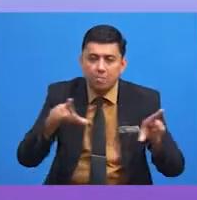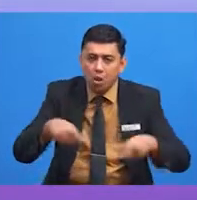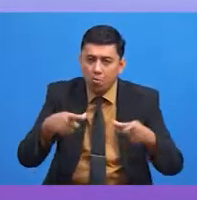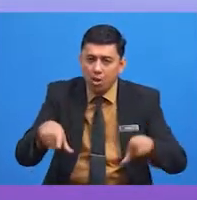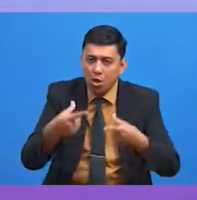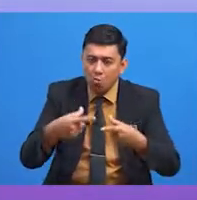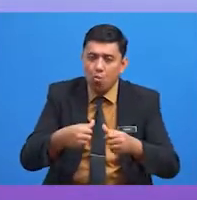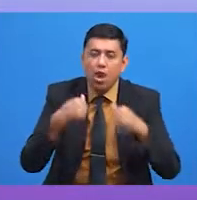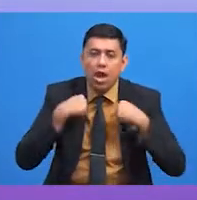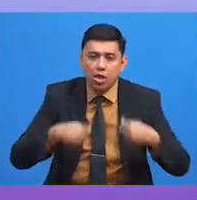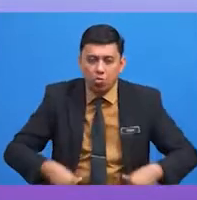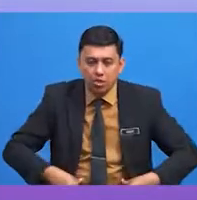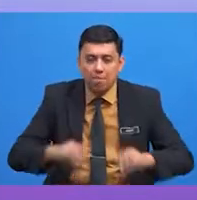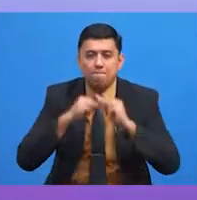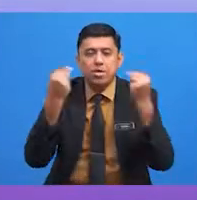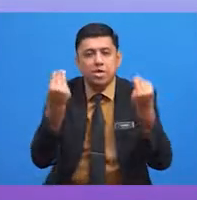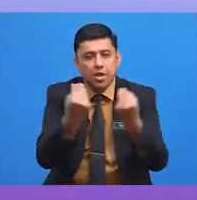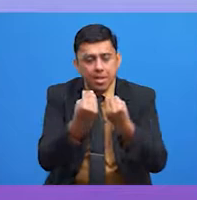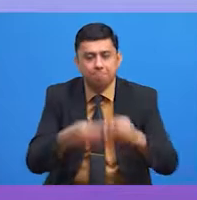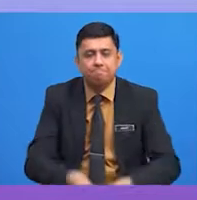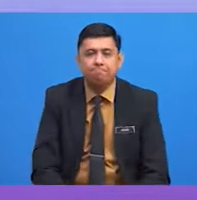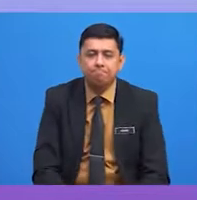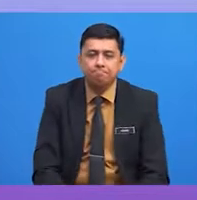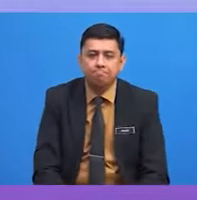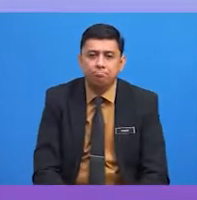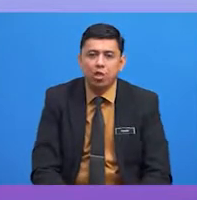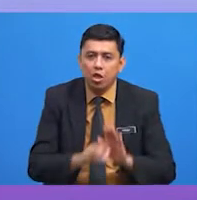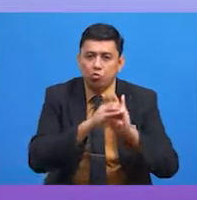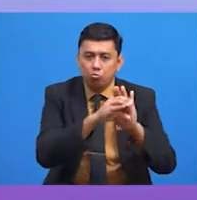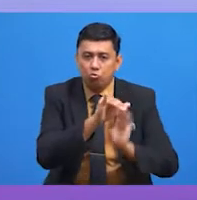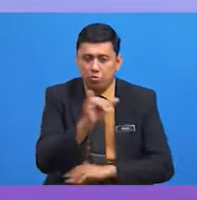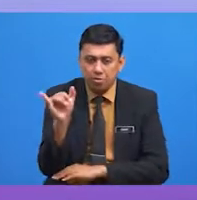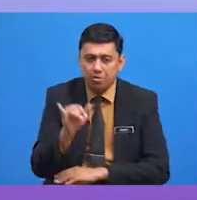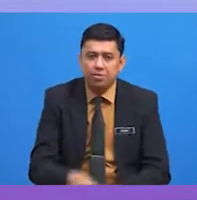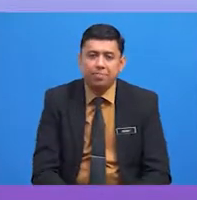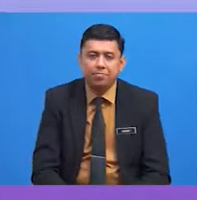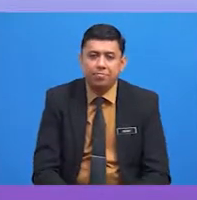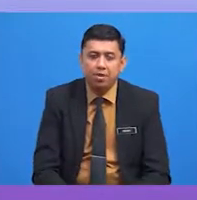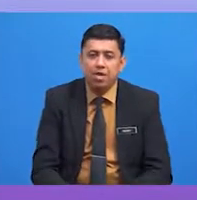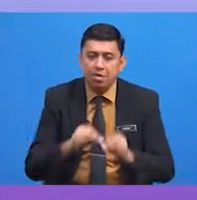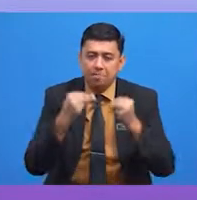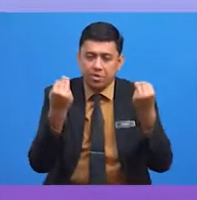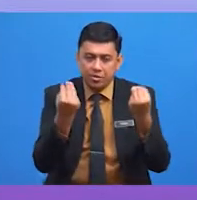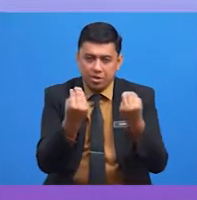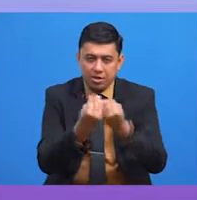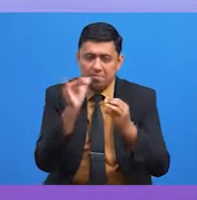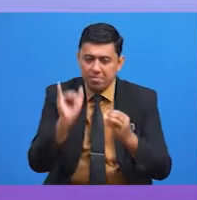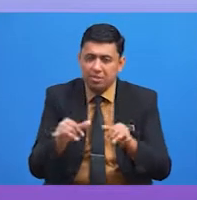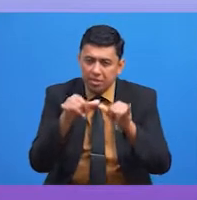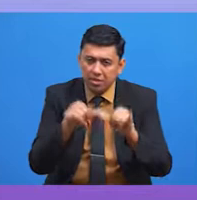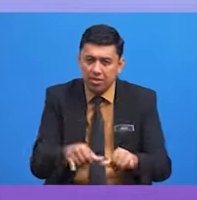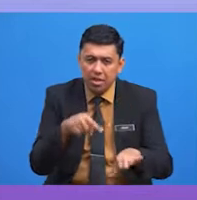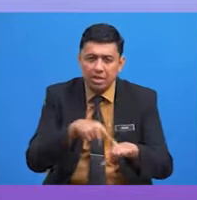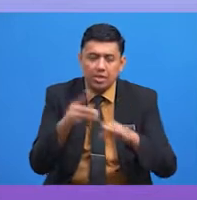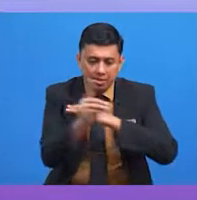perlakuan-perlakuan anggota masyarakat. Contoh, masyarakat yang tinggal